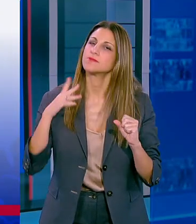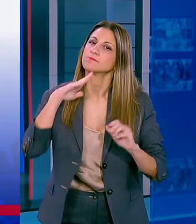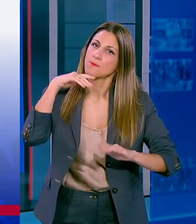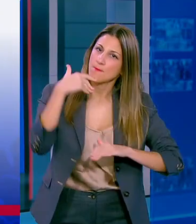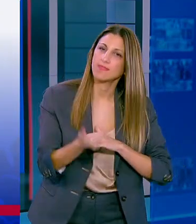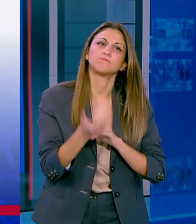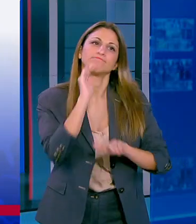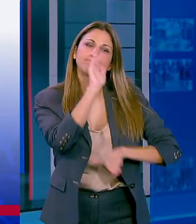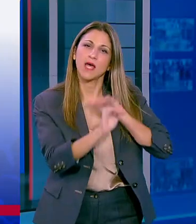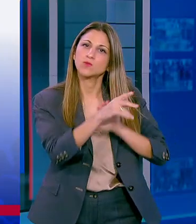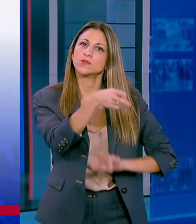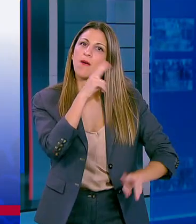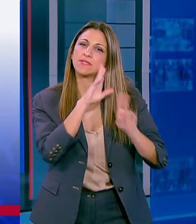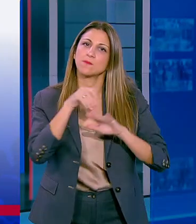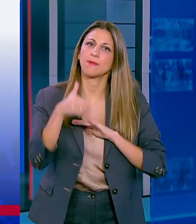Υπότιτλοι AUTHORWAVE